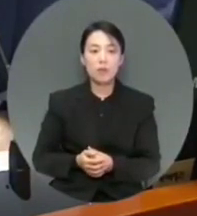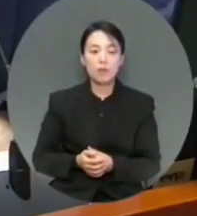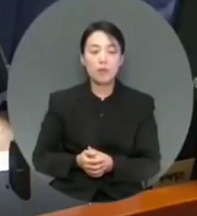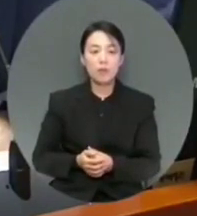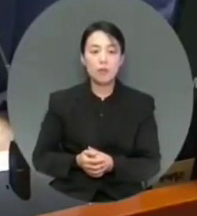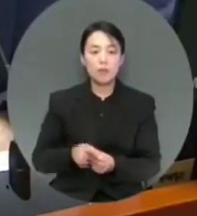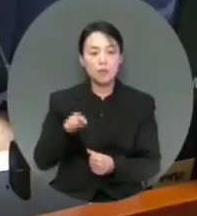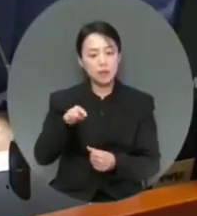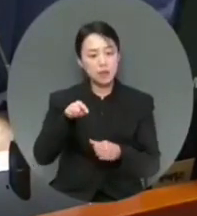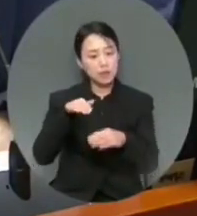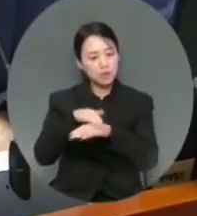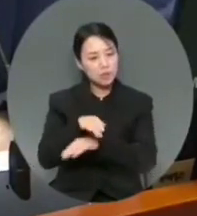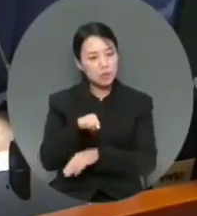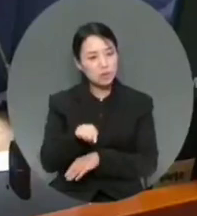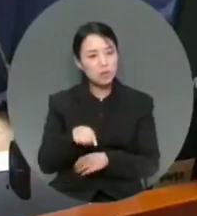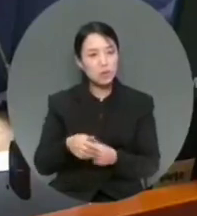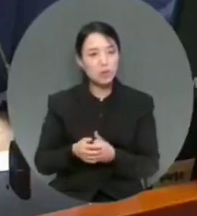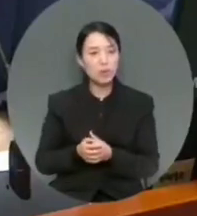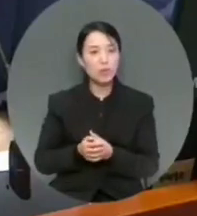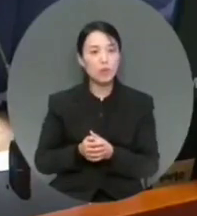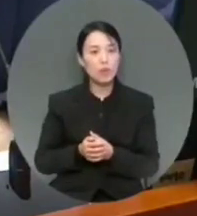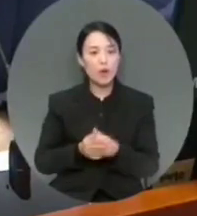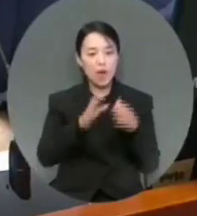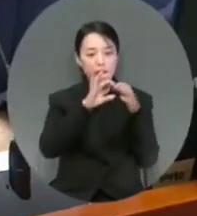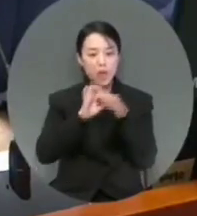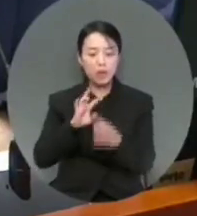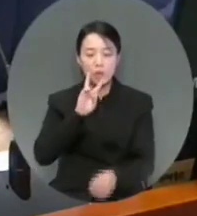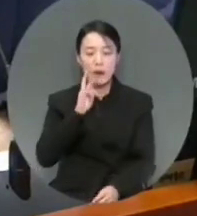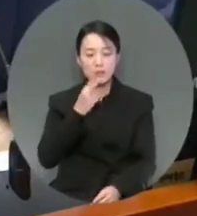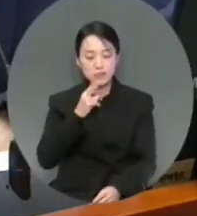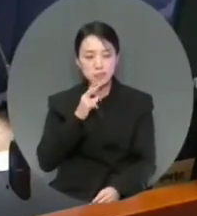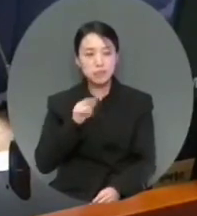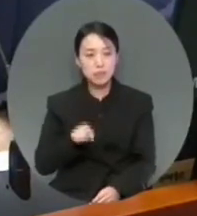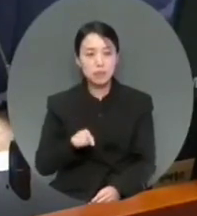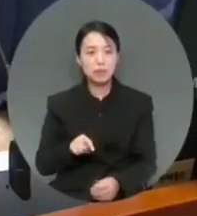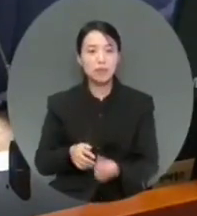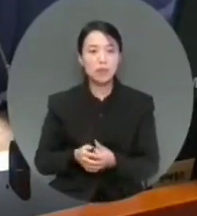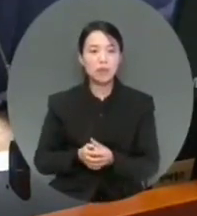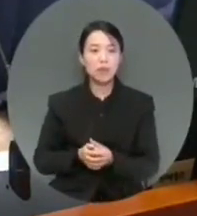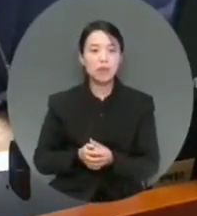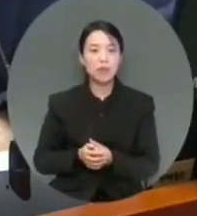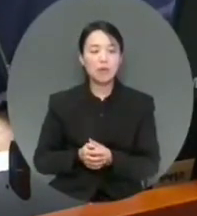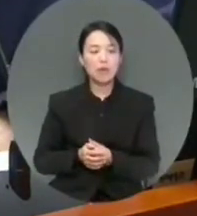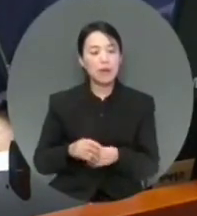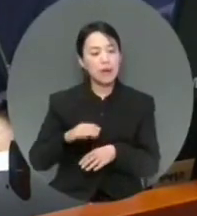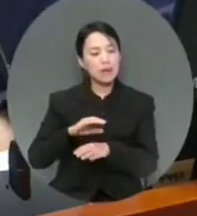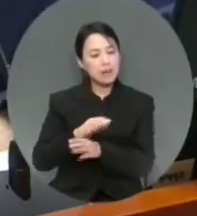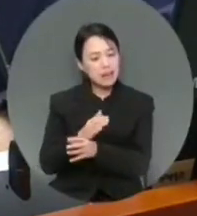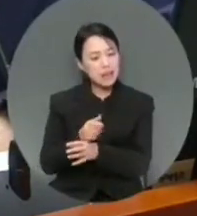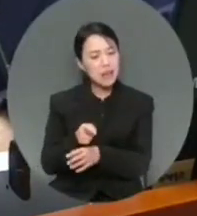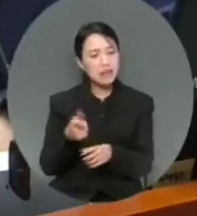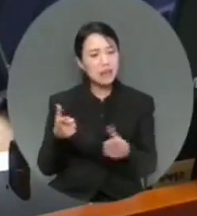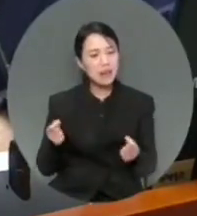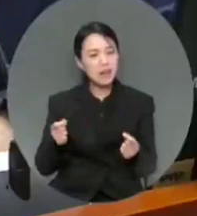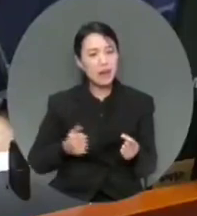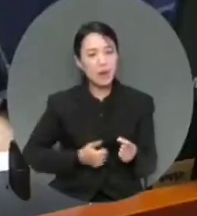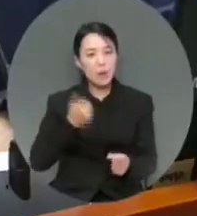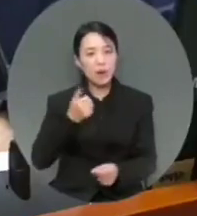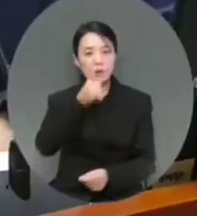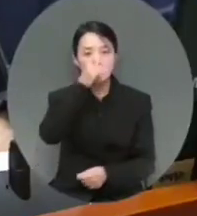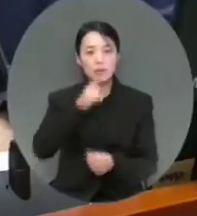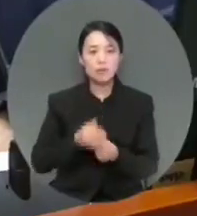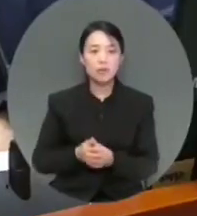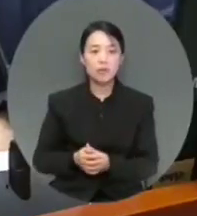과학기술을 이런 식으로 롤러코스터 태워가지고 심지어는 장난쳐도 되는 것인가에 대한 분노가 있어요. 저는... 자, 이